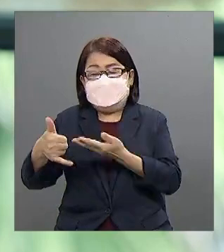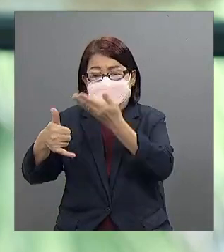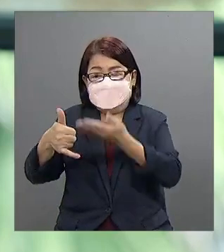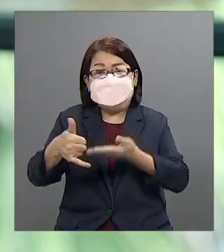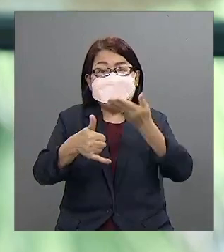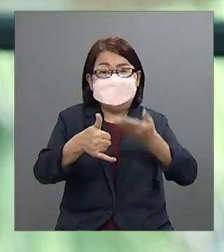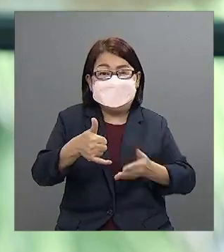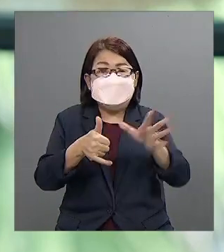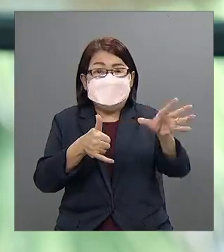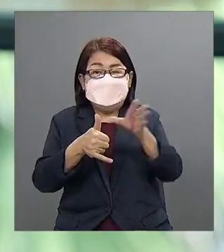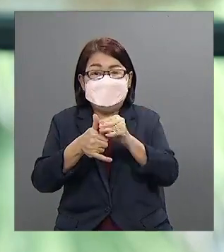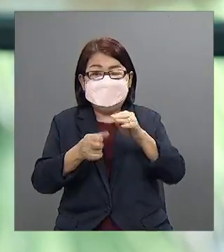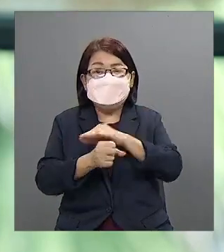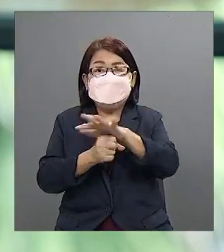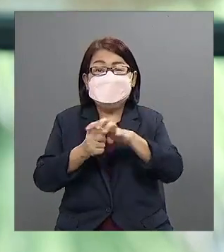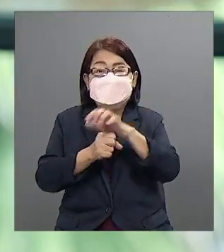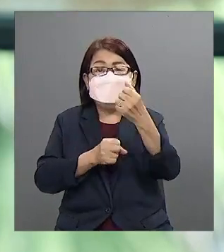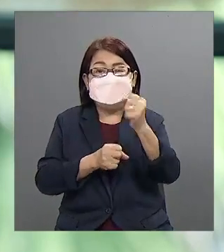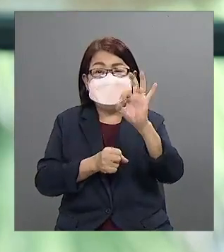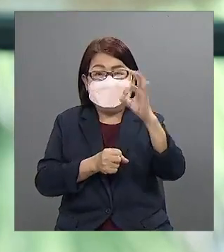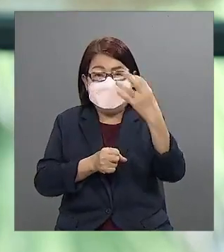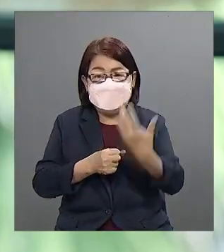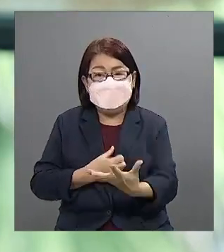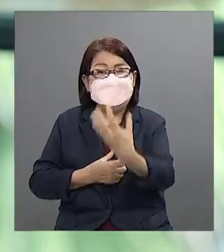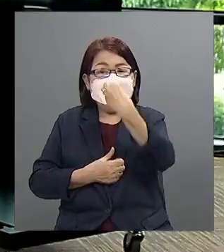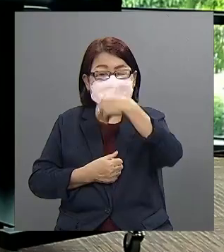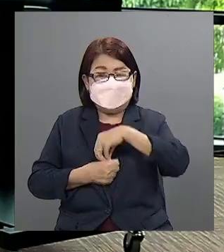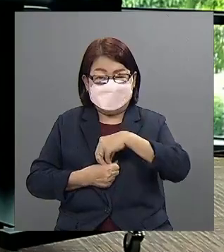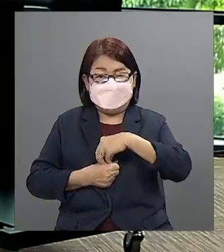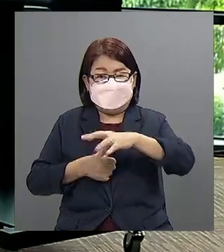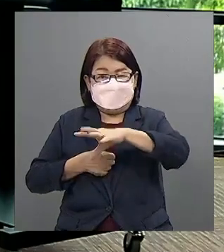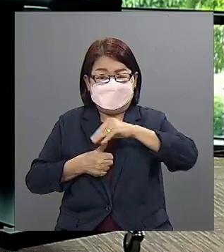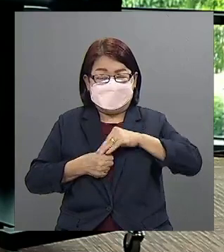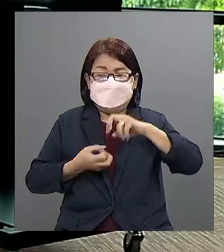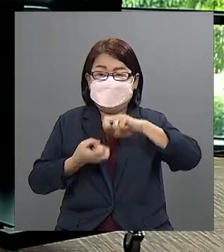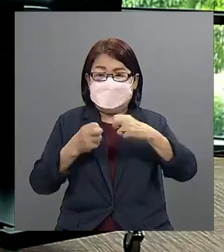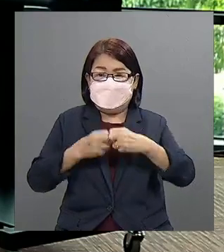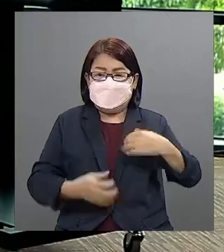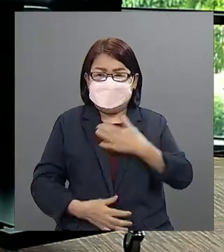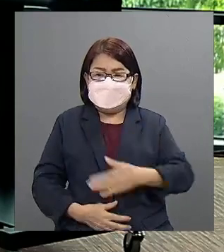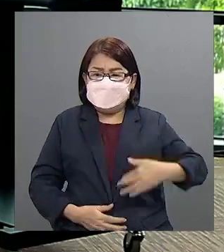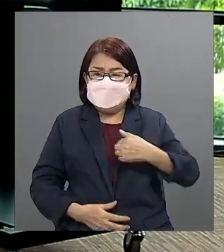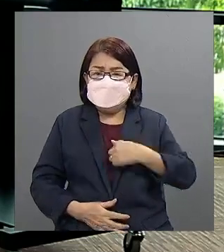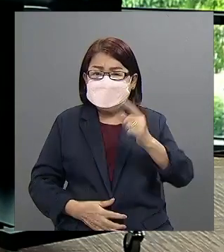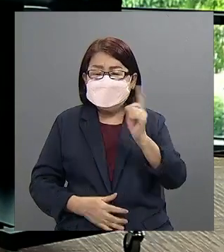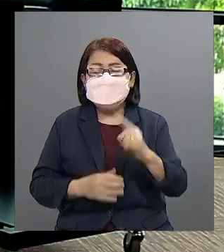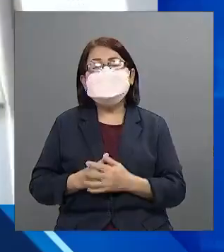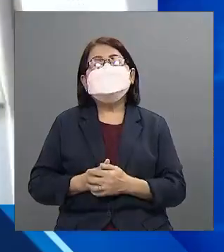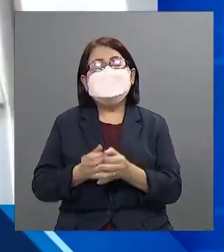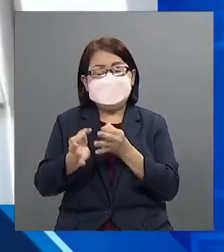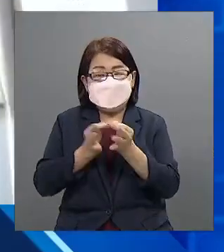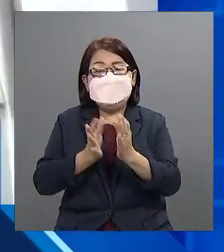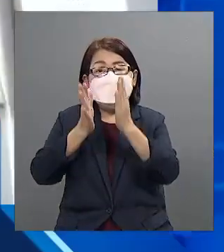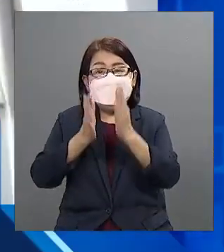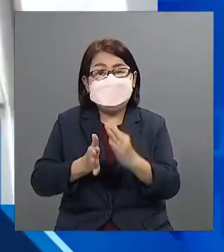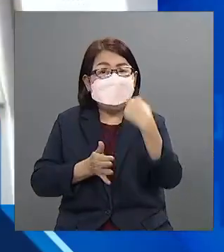-19 สำหรับโรคนี้ส่งผลกระทบกับร่างกายของเราอย่างไรบ้างคะ ถ้าคนที่ติดเชื้อเนี่ยจริงๆเราก็อาจจะต้องดู